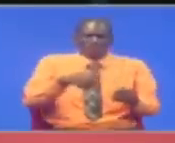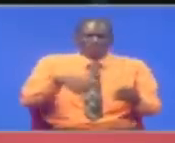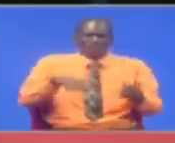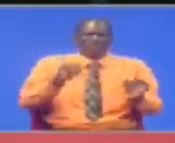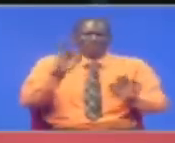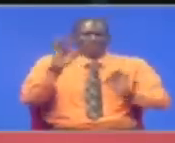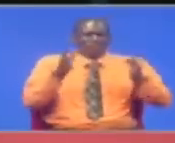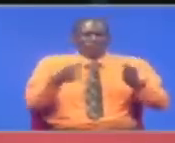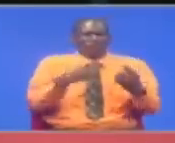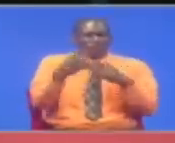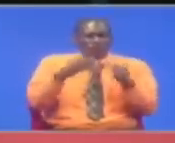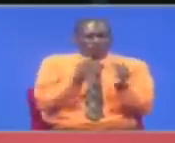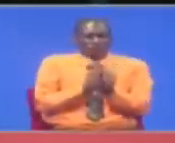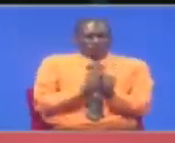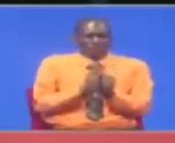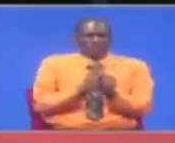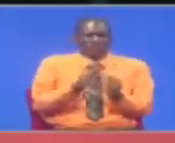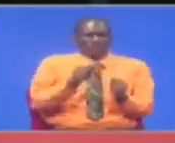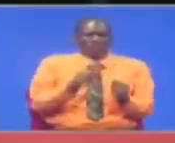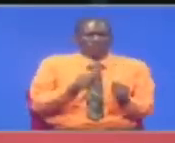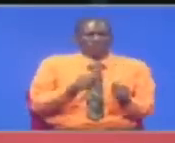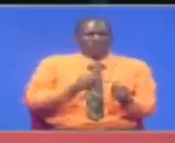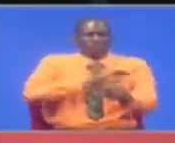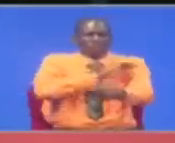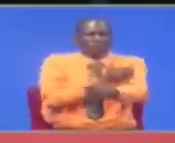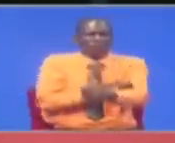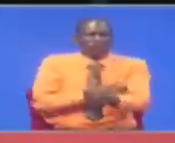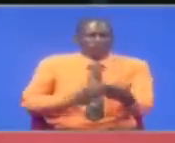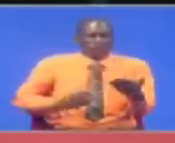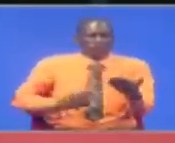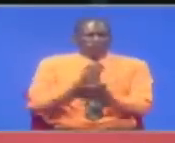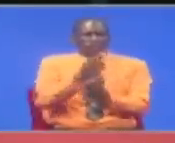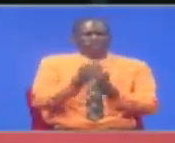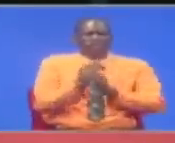to power in a way that we can laugh, because to be honest, the leaders can be clowns.